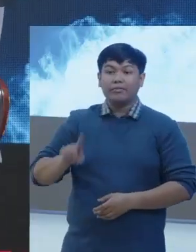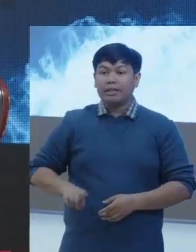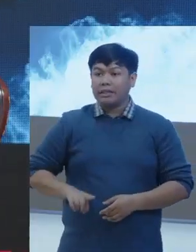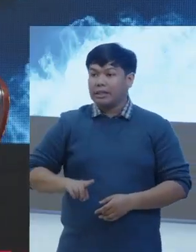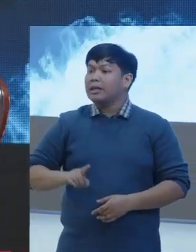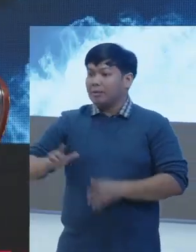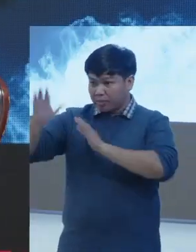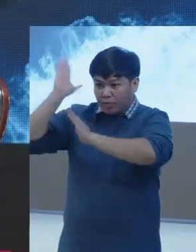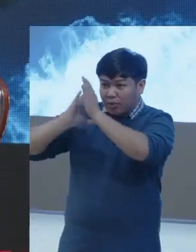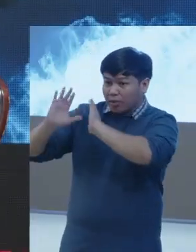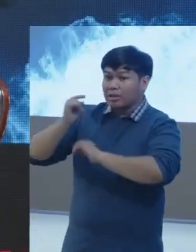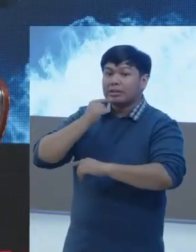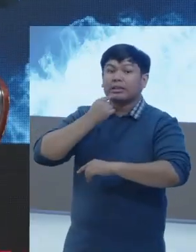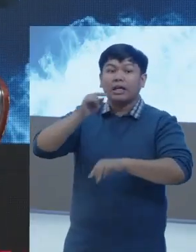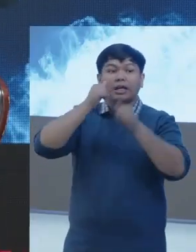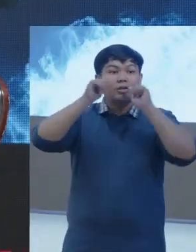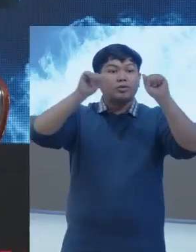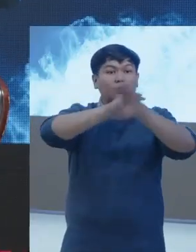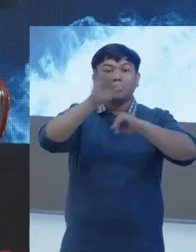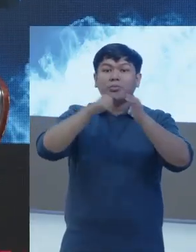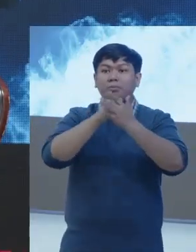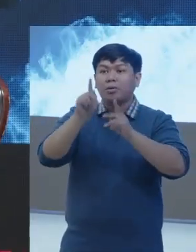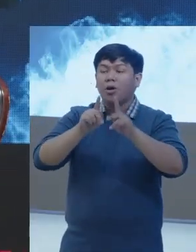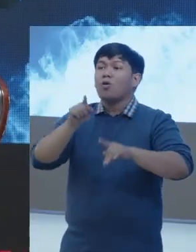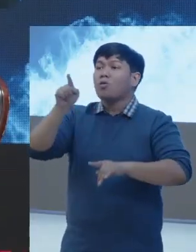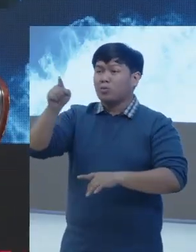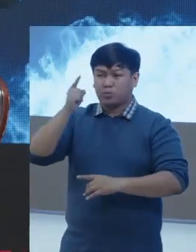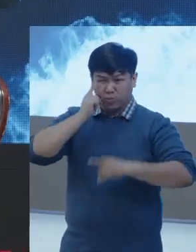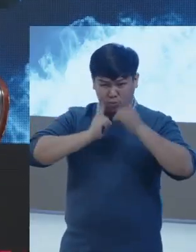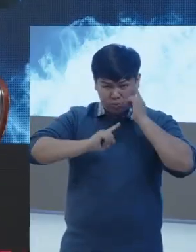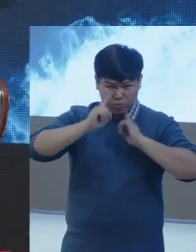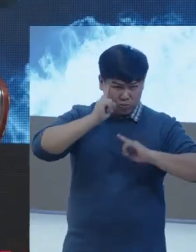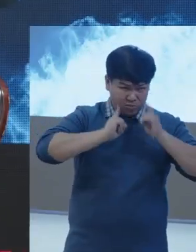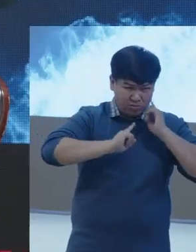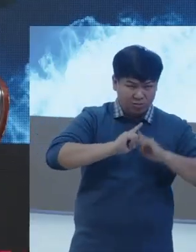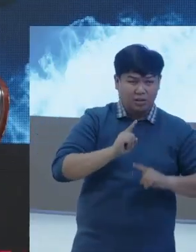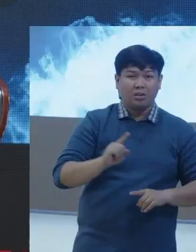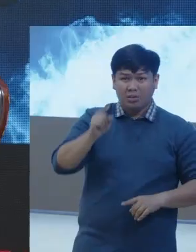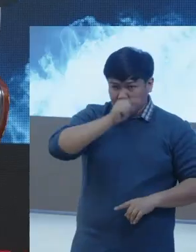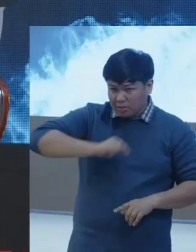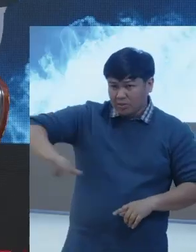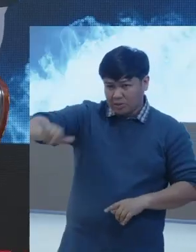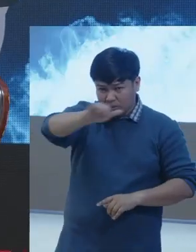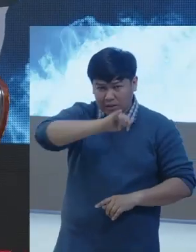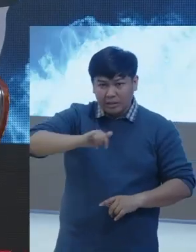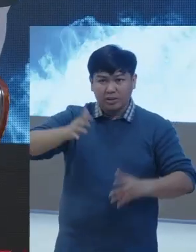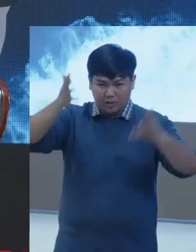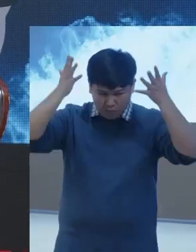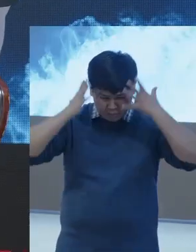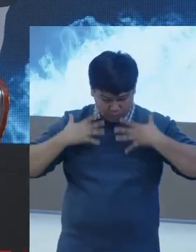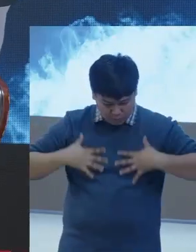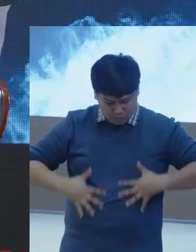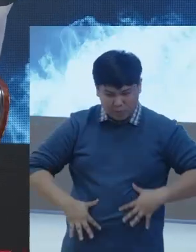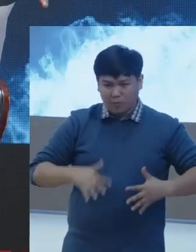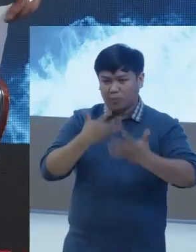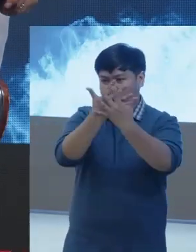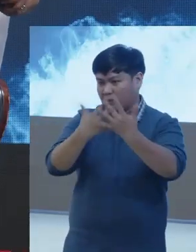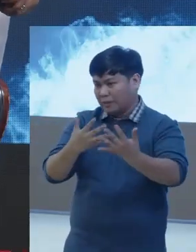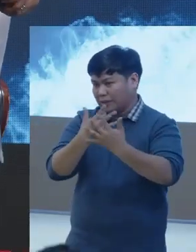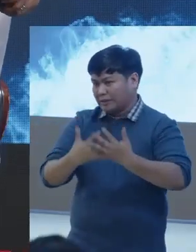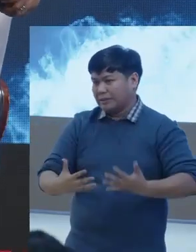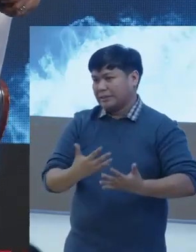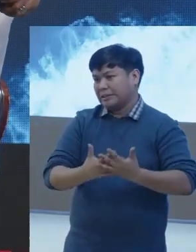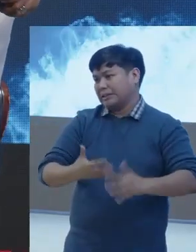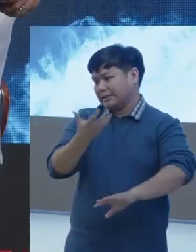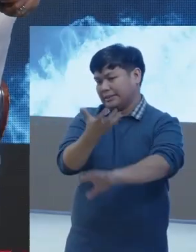Sa kanilang pagluluksa, sila ay nagsuot ng mga aba na damit. 1 Kings chapter 20